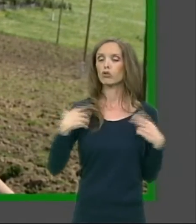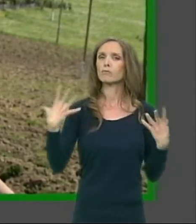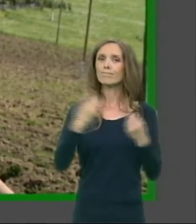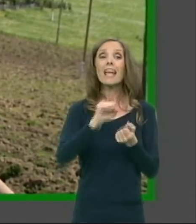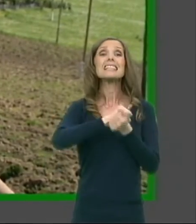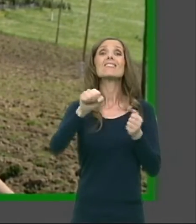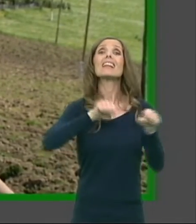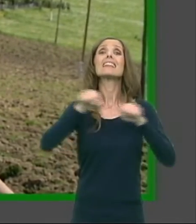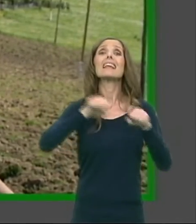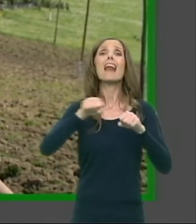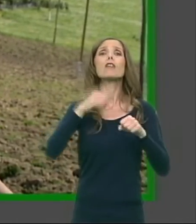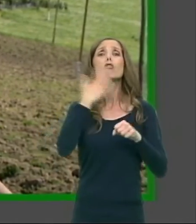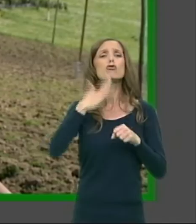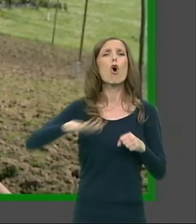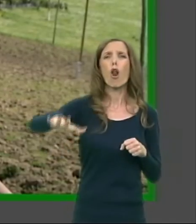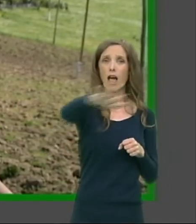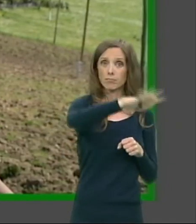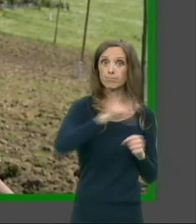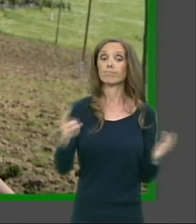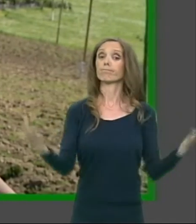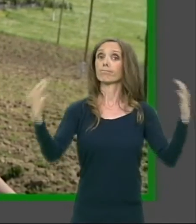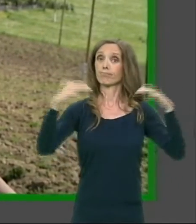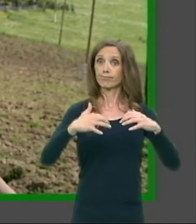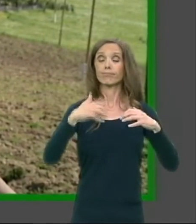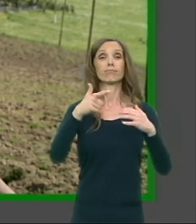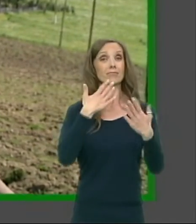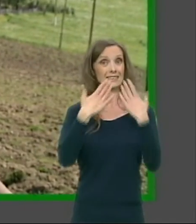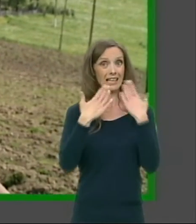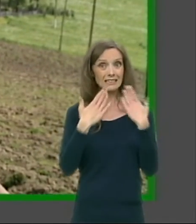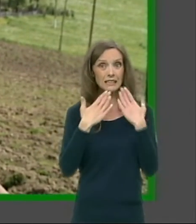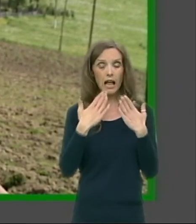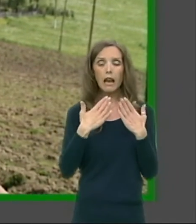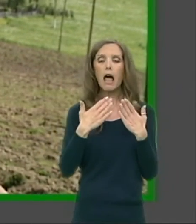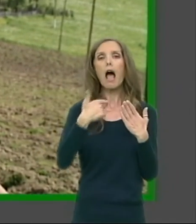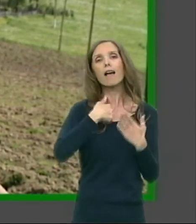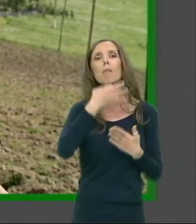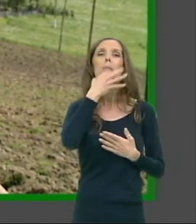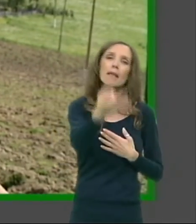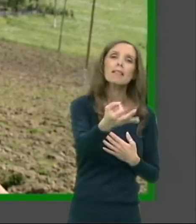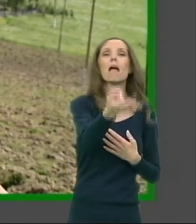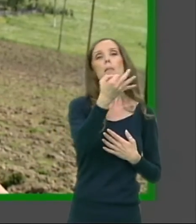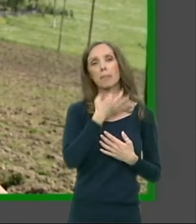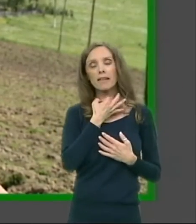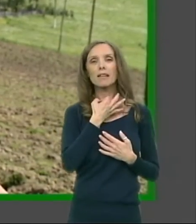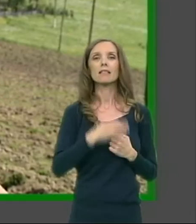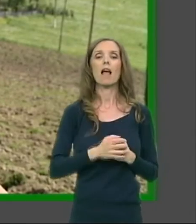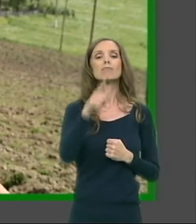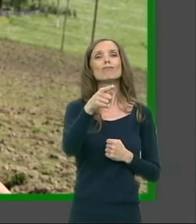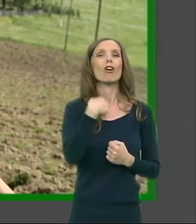ovog kraja i Ljubovi bili na sastanku i postavili smo pitanje jednim drugima. Oni nama iz zavoda